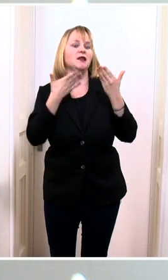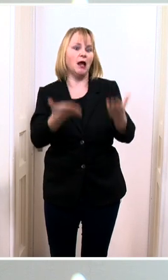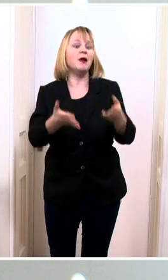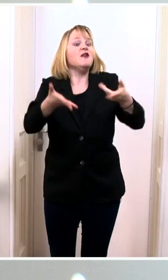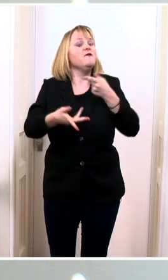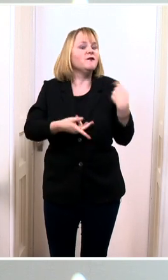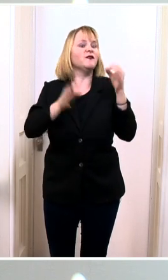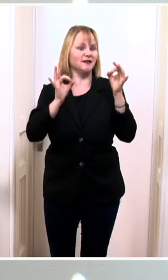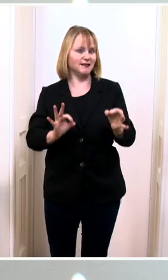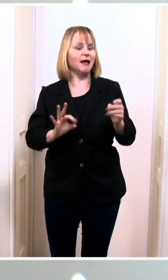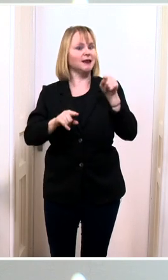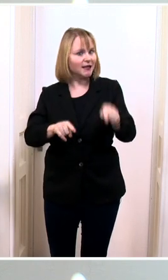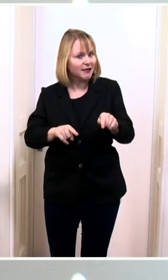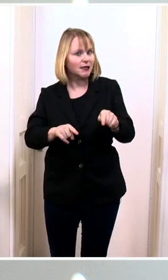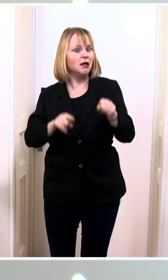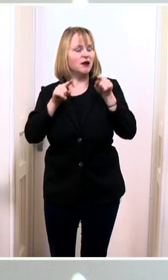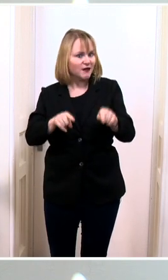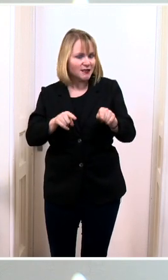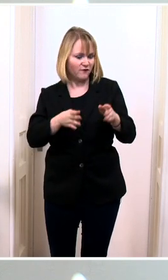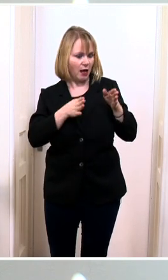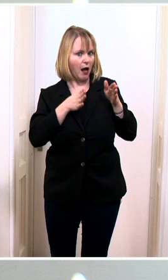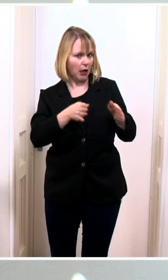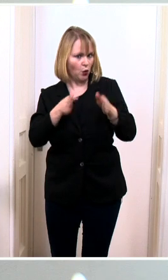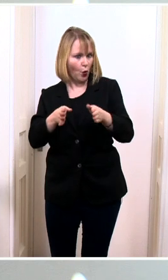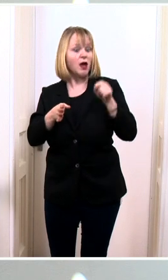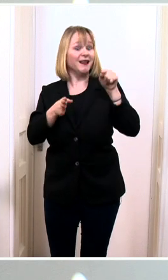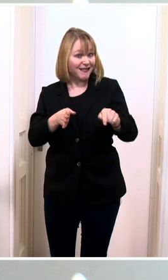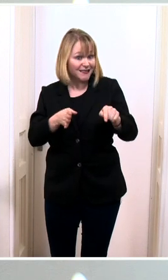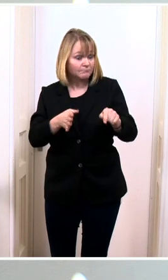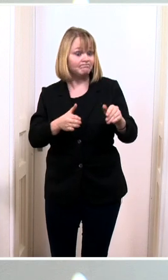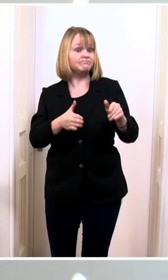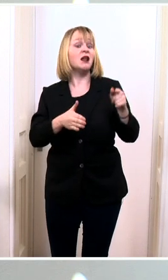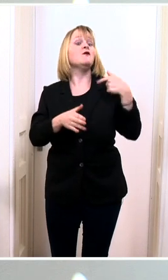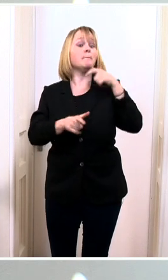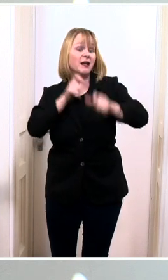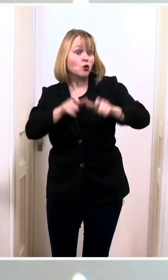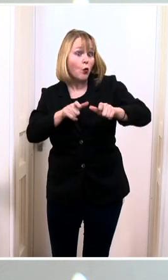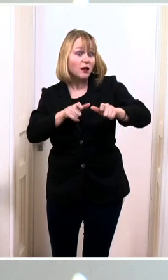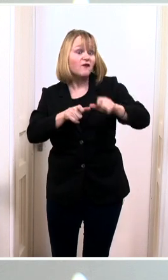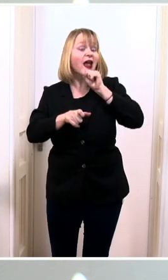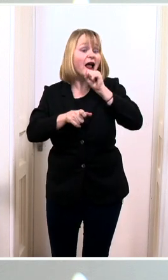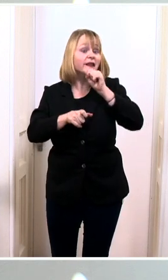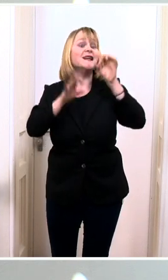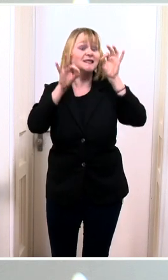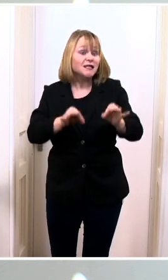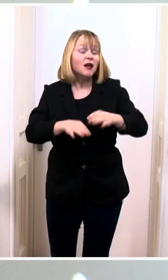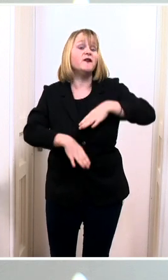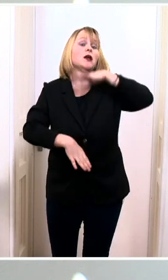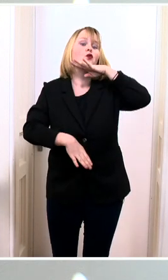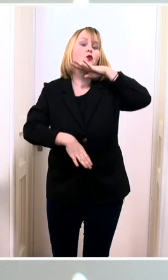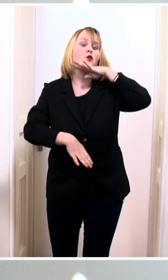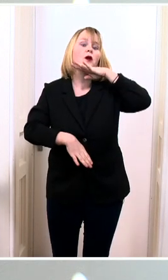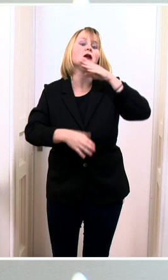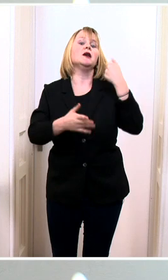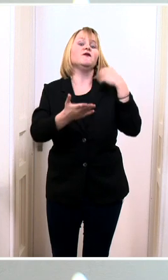wenn wir sicher sind, dass wir für diese Kategorie von Personen auch genügend Impftermine haben. Danach in